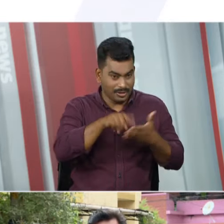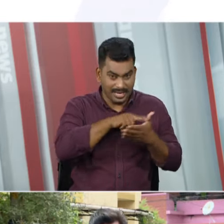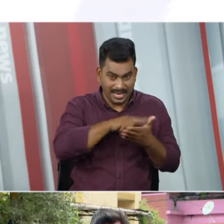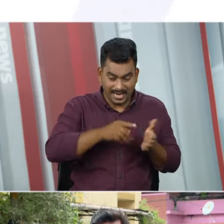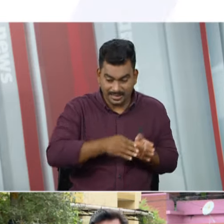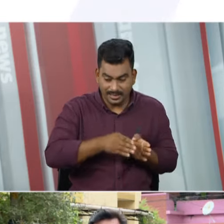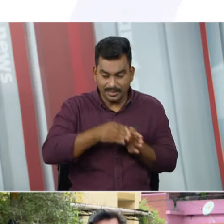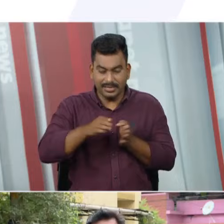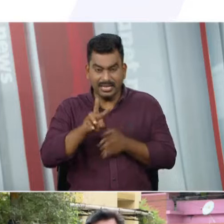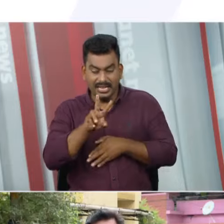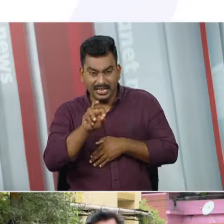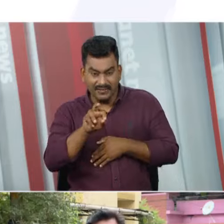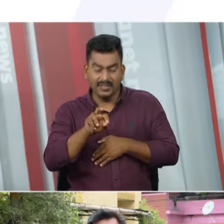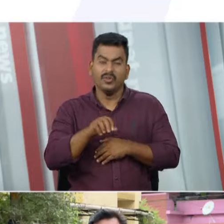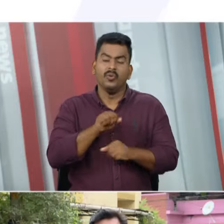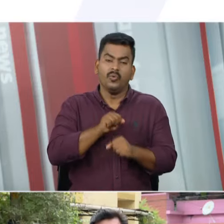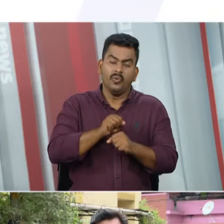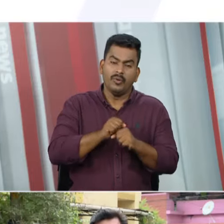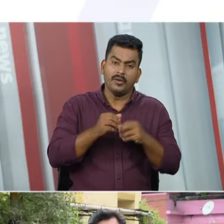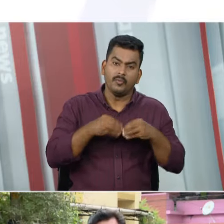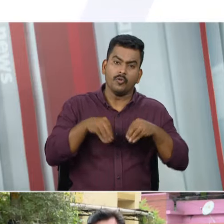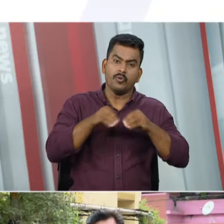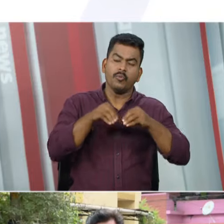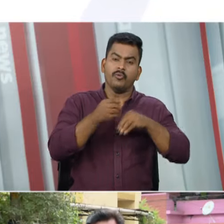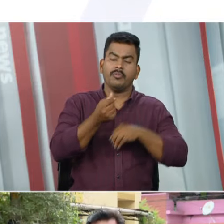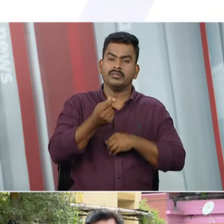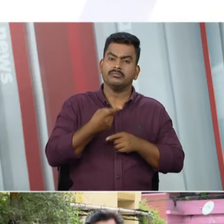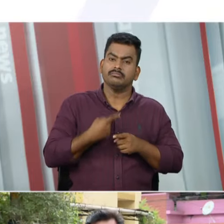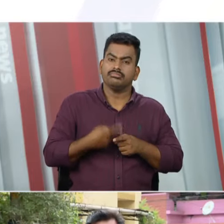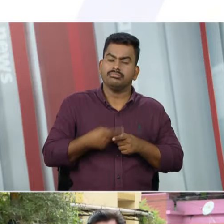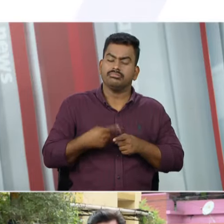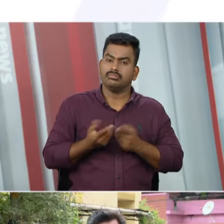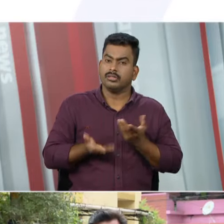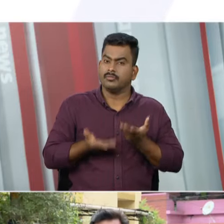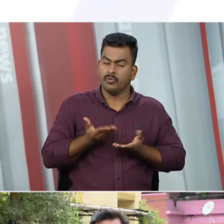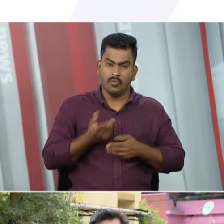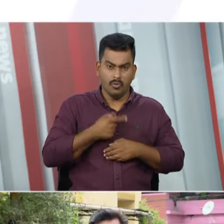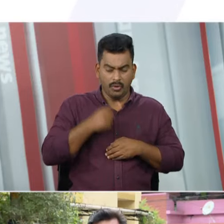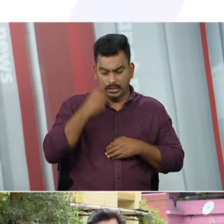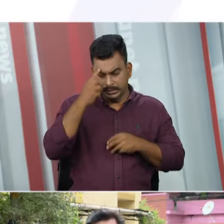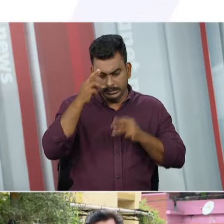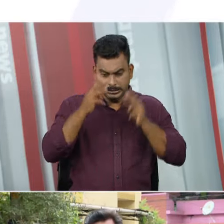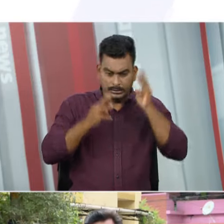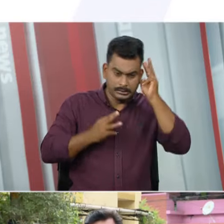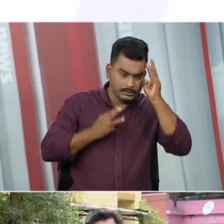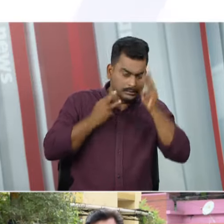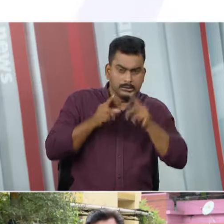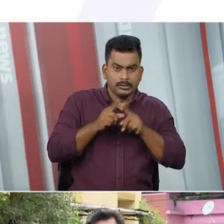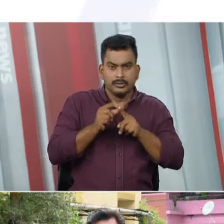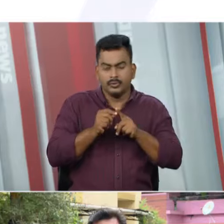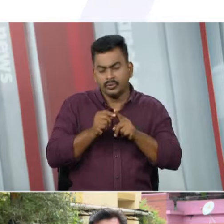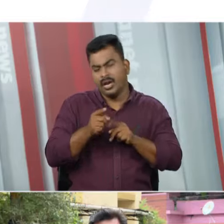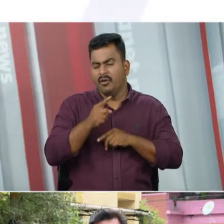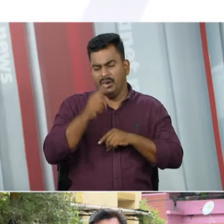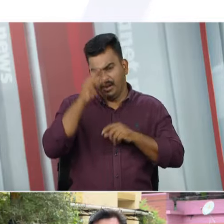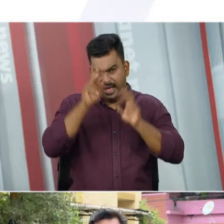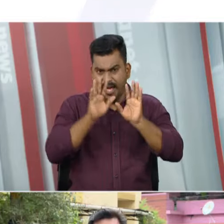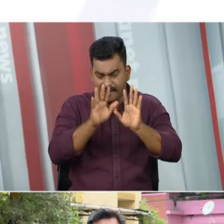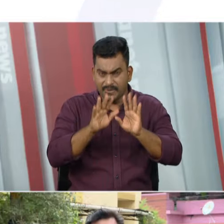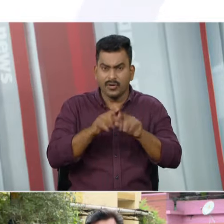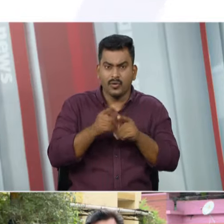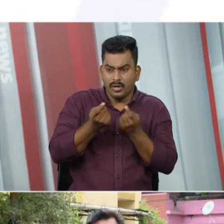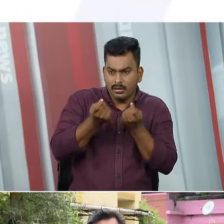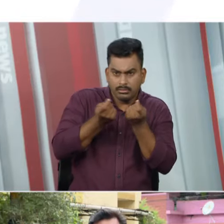സാമഗ്രികൾ കൂടുതലായി കൊണ്ടുവരേണ്ടി വരും. ഇത് തെരഞ്ഞെടുപ്പിൻ്റെ ചിലവടക്കം ഉയർത്തും എന്നുള്ള ഒരു ആശങ്ക എല്ലാ പാർട്ടികൾക്കുമുണ്ട്, സ്ഥാനാർത്ഥികൾക്കുമുണ്ട്. അതുകൊണ്ട് ഇനി